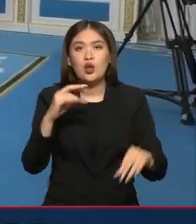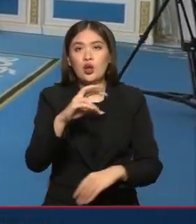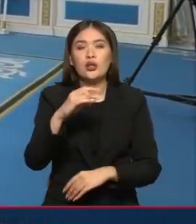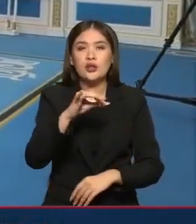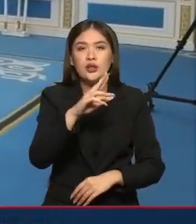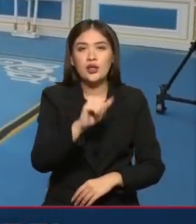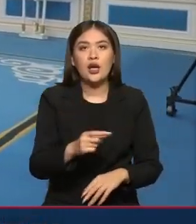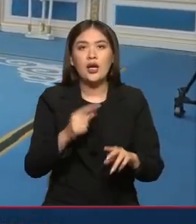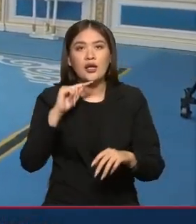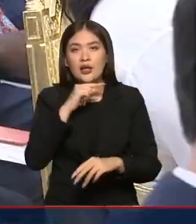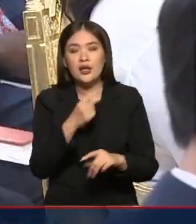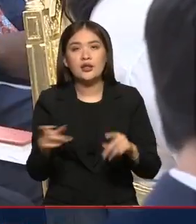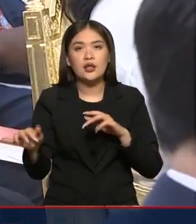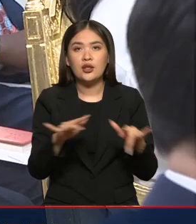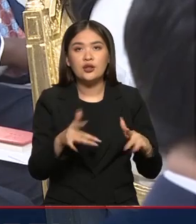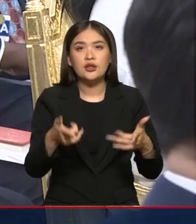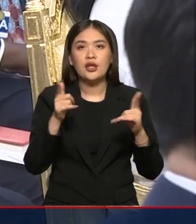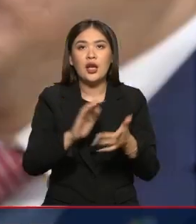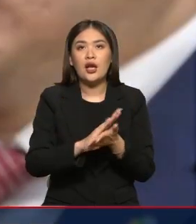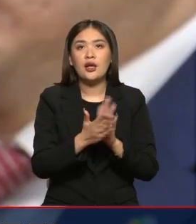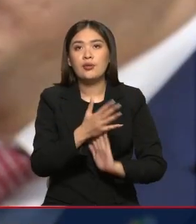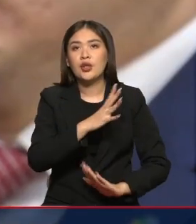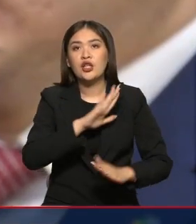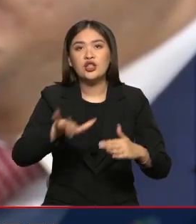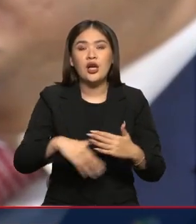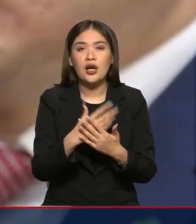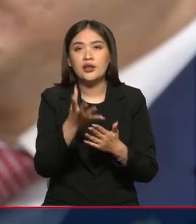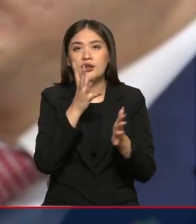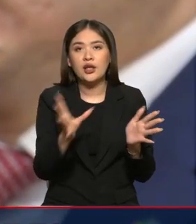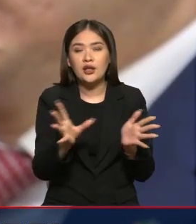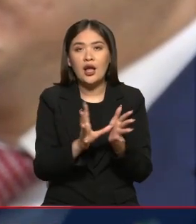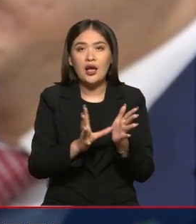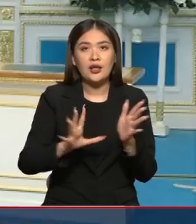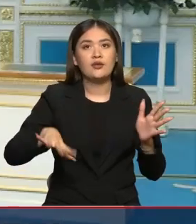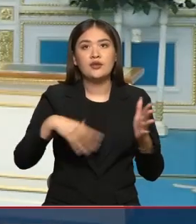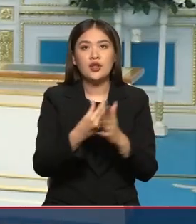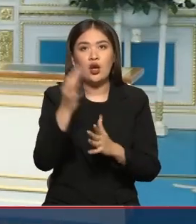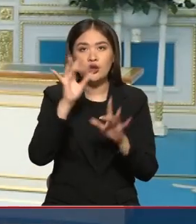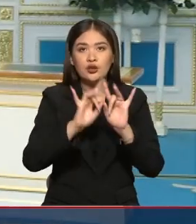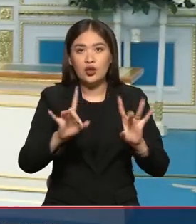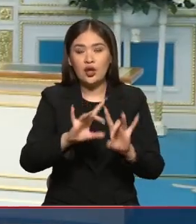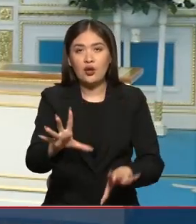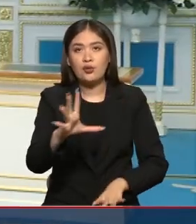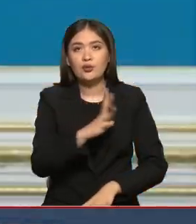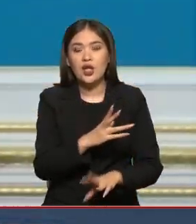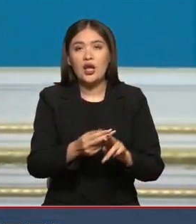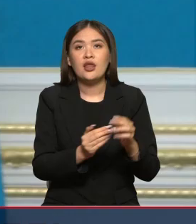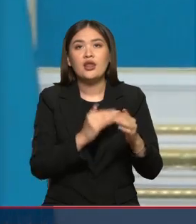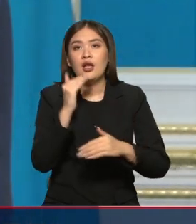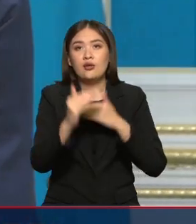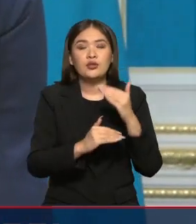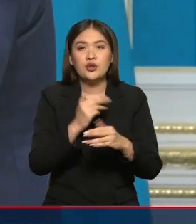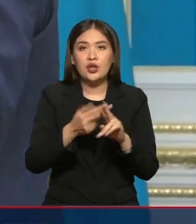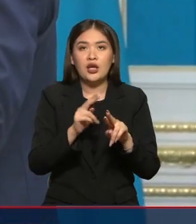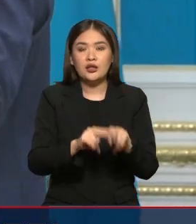энергетика саласына қатысты келіссөз жүргізді. Жаңа технологиялар, инвестиция мәселесін талқылады. Саяси және экономикалық ынтымақтастықты дамытуға тың серпін